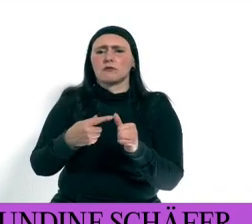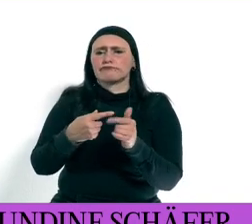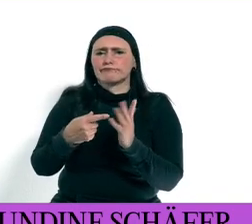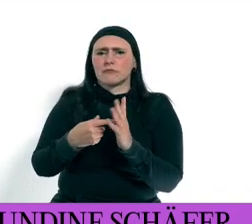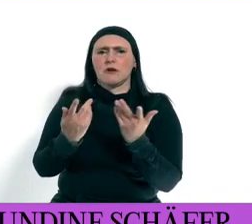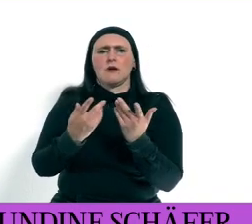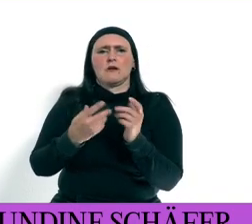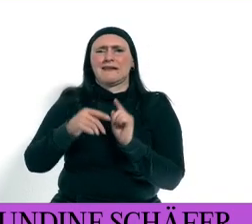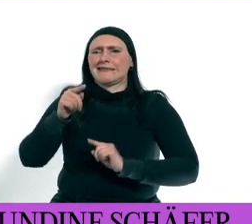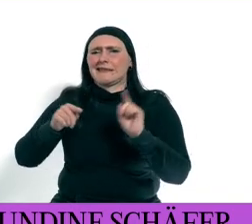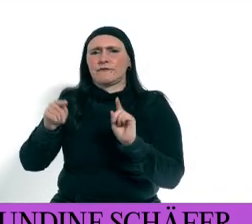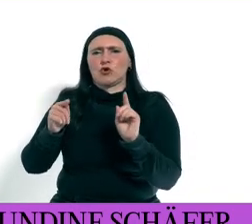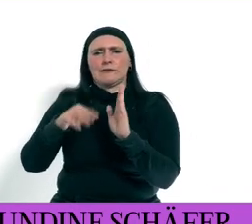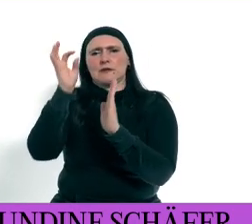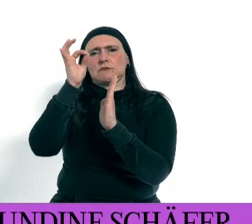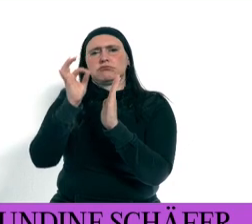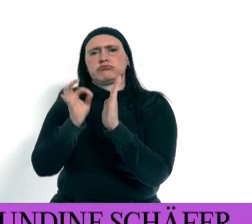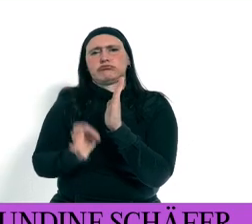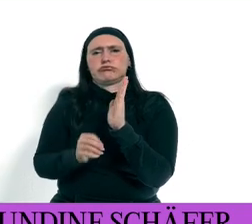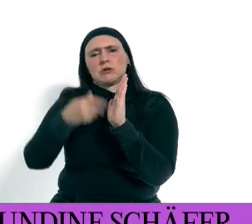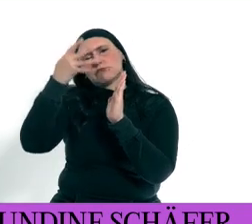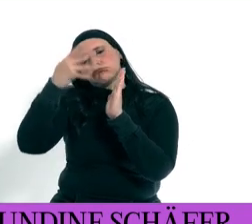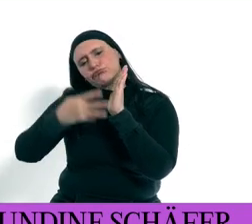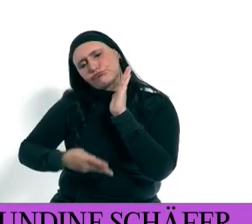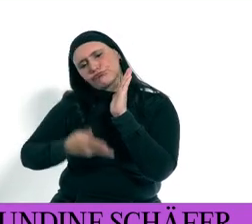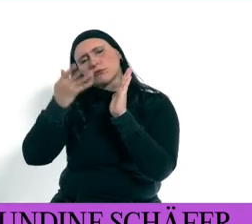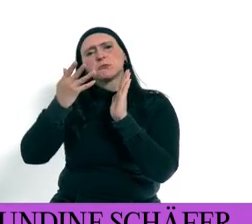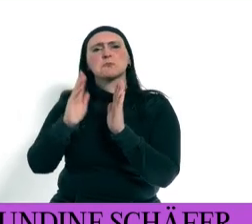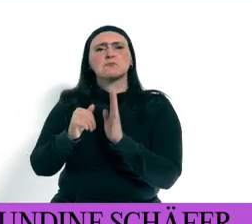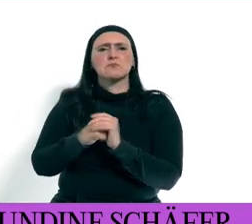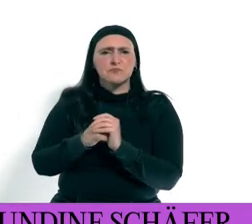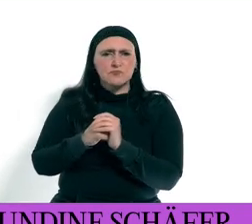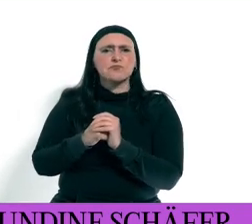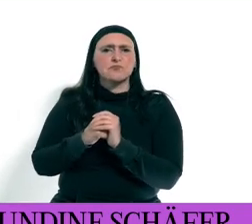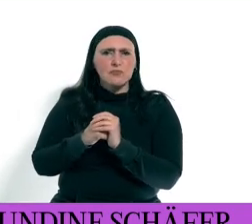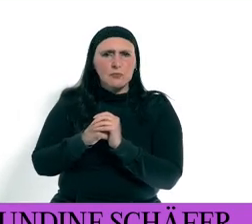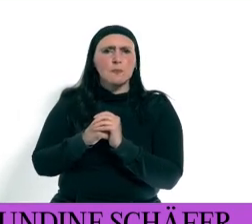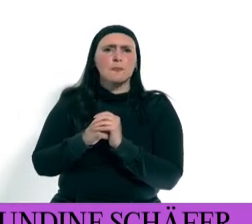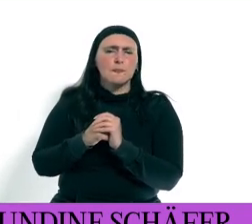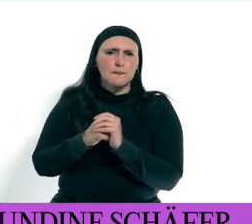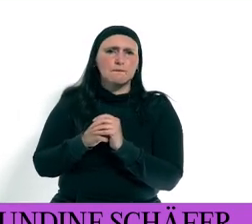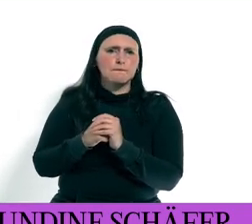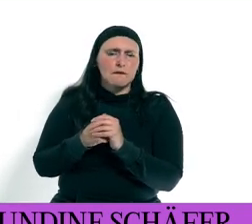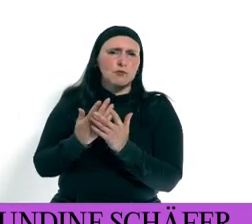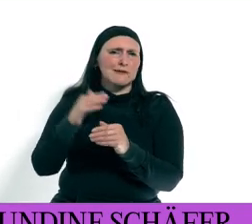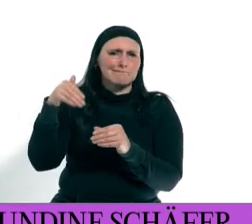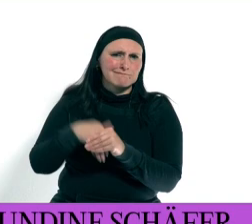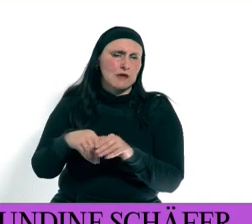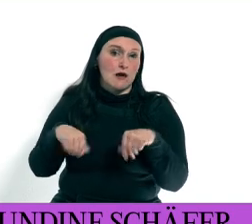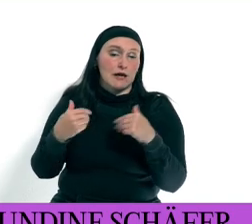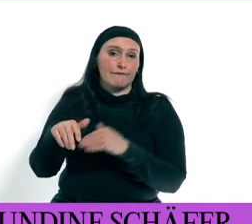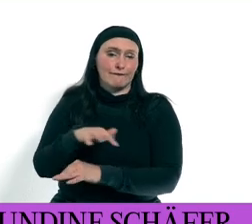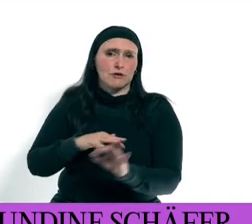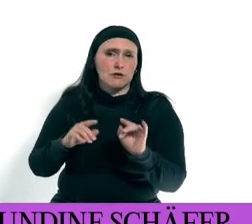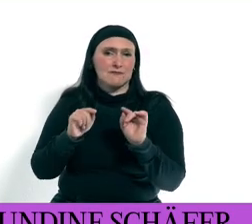ein Denken, eine bestimmte Einstellung, ein Mindset. Ich sage Urbanismus,